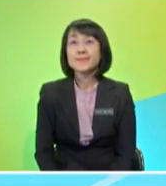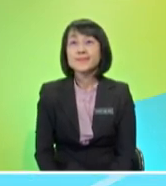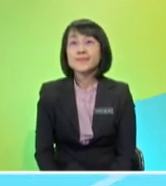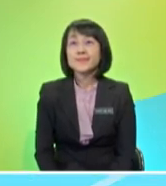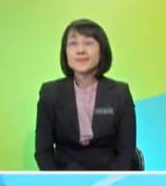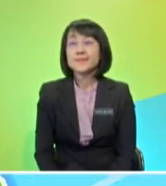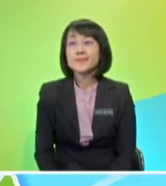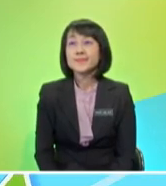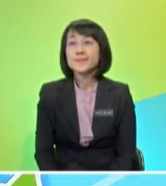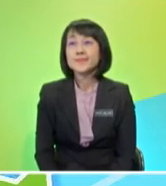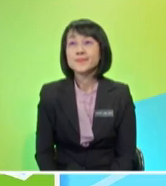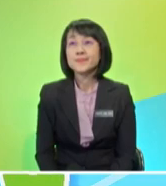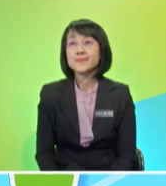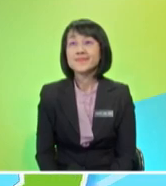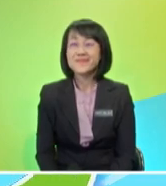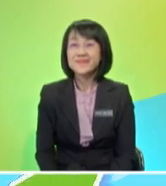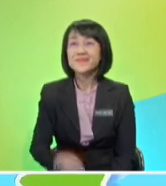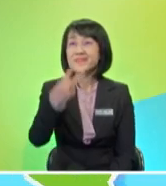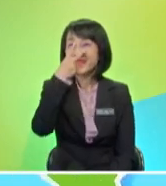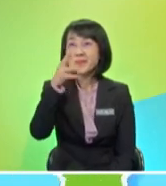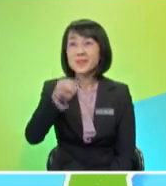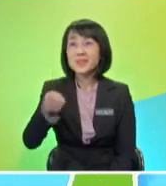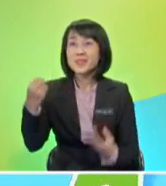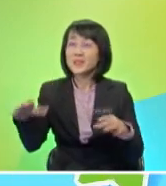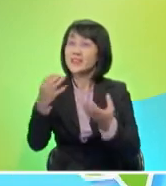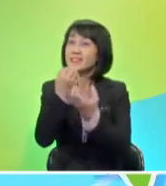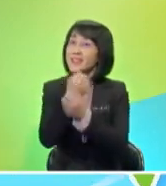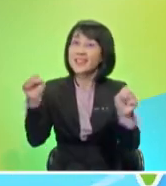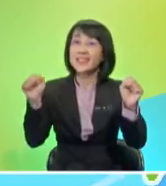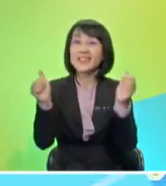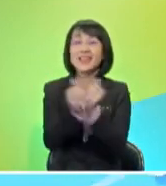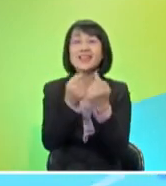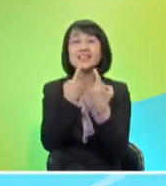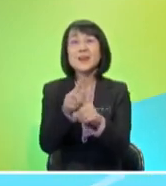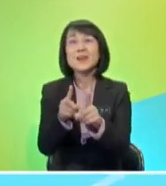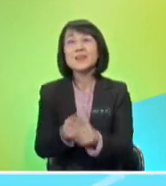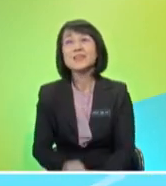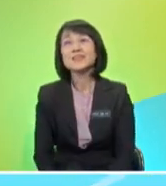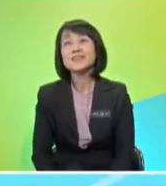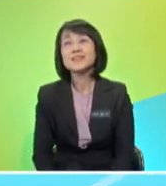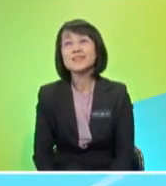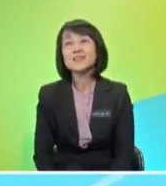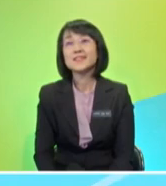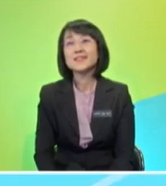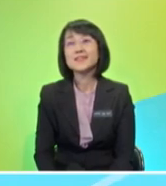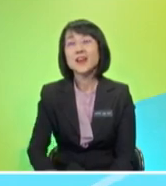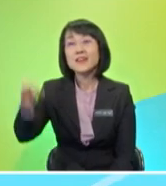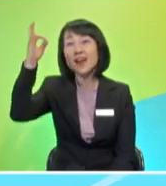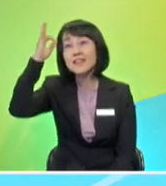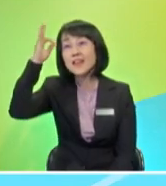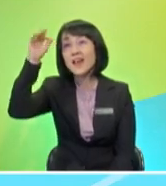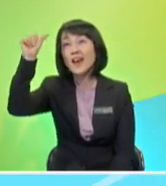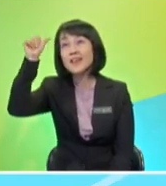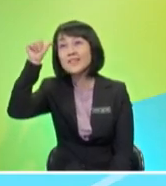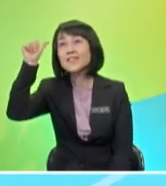Wah, nampak gaya cikgu mereka sudah bersedia dengan jawapan tu. Okey, ada Afiq dan juga Fatih. Sudah pun